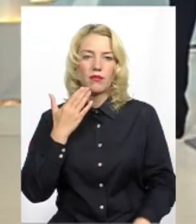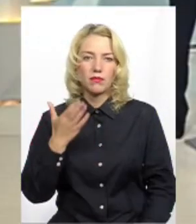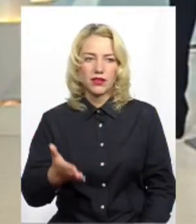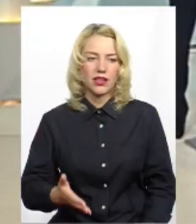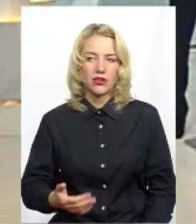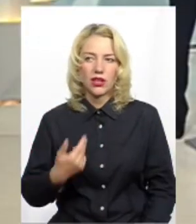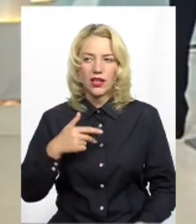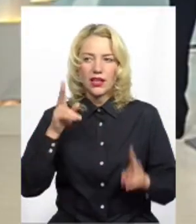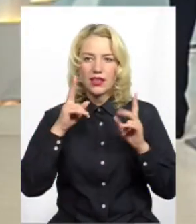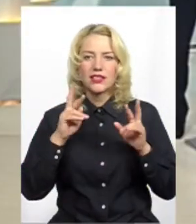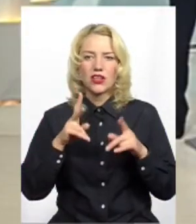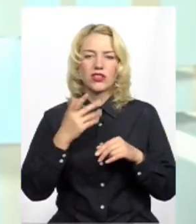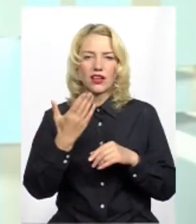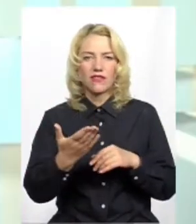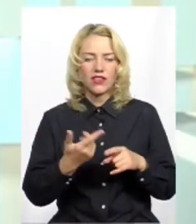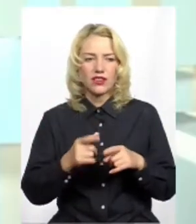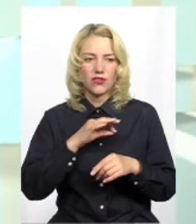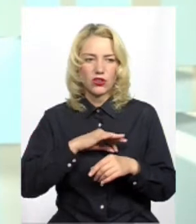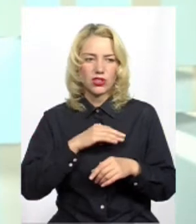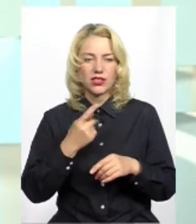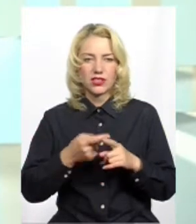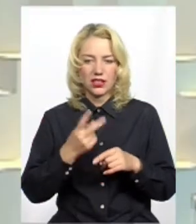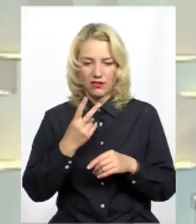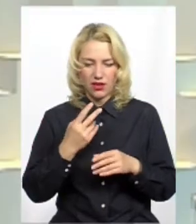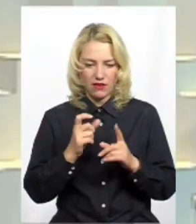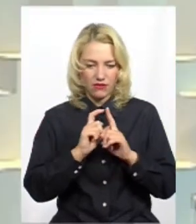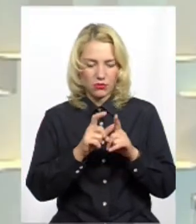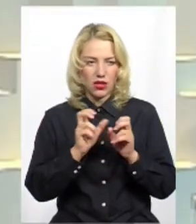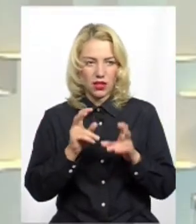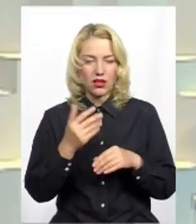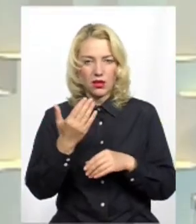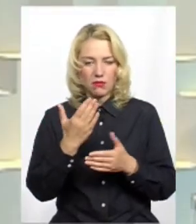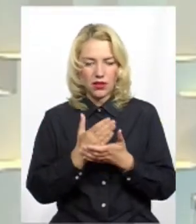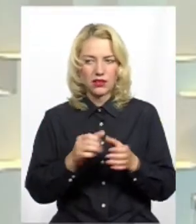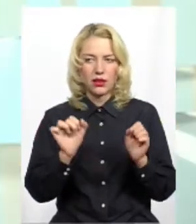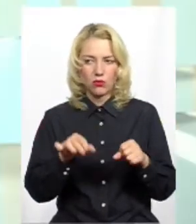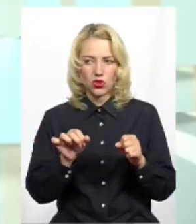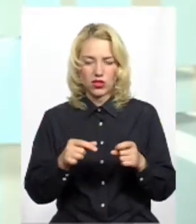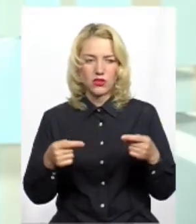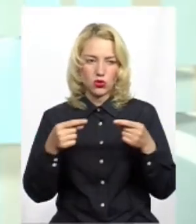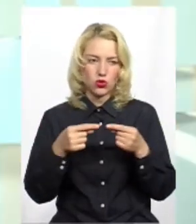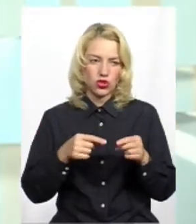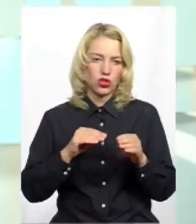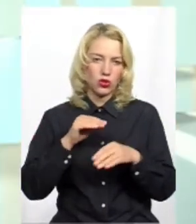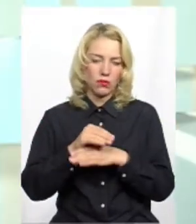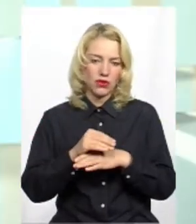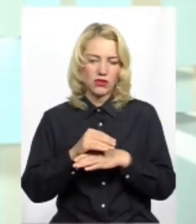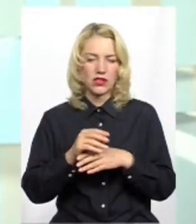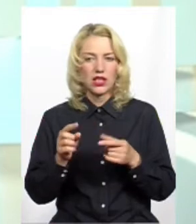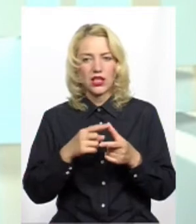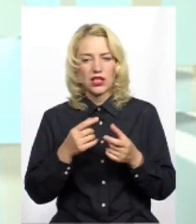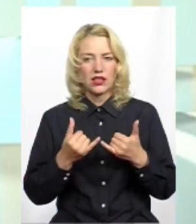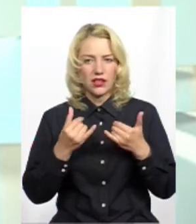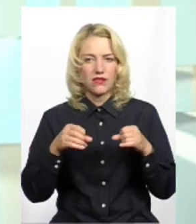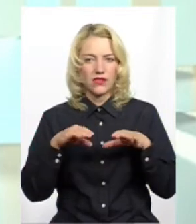Не знаю, як так вийшло, що ви передали вже два питання в своїх попередніх відповідях, але маєте можливість уточнити, доповнити. Можливо, чи для